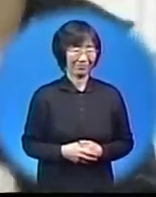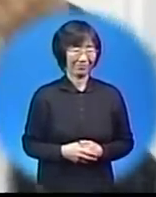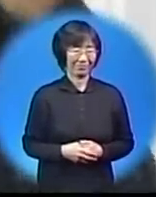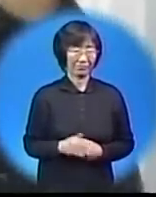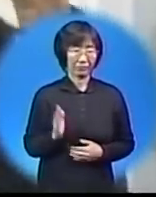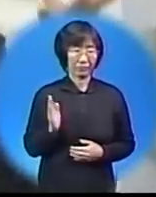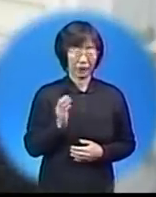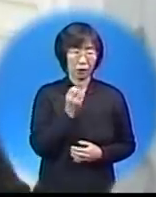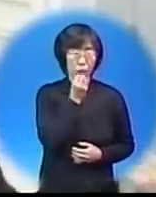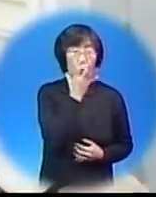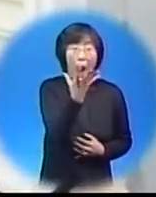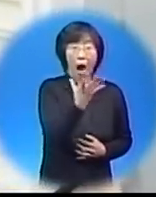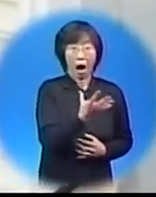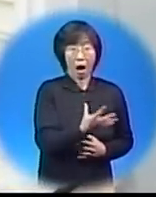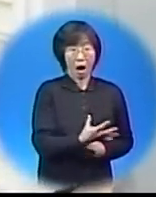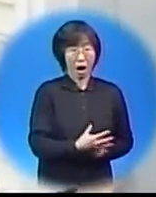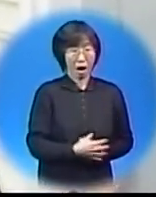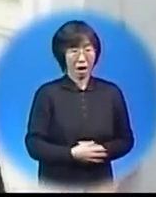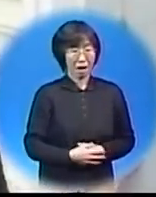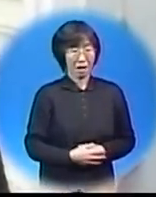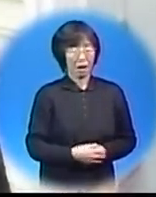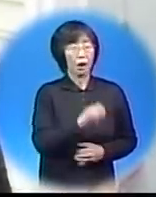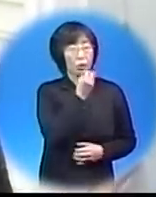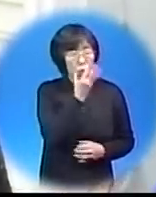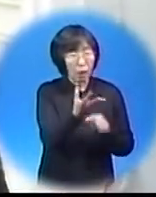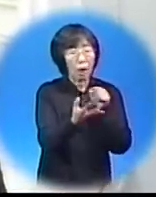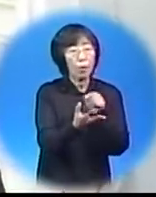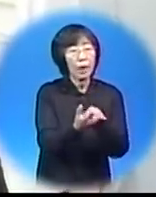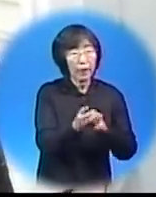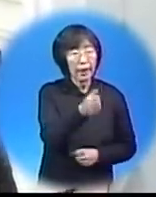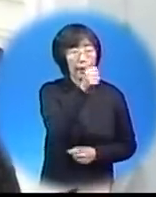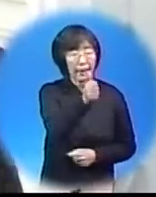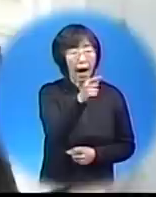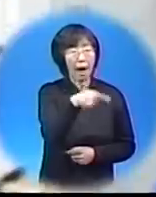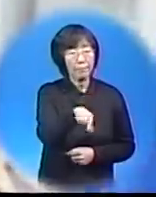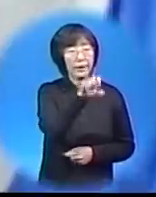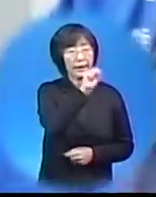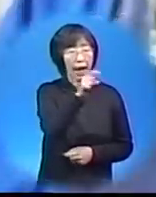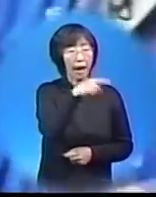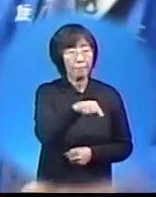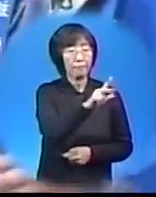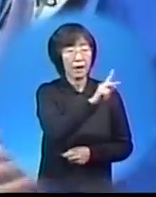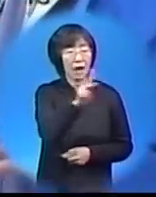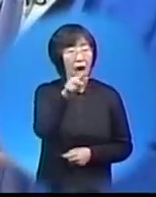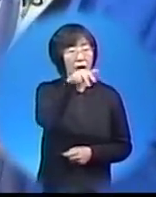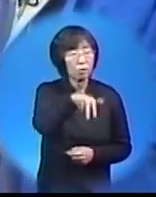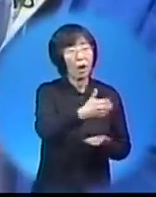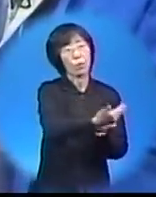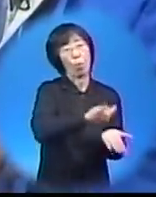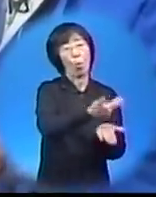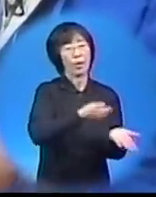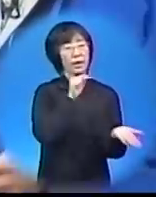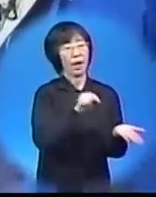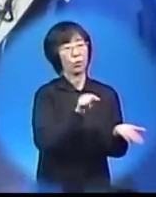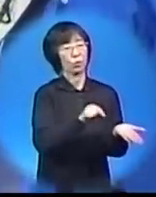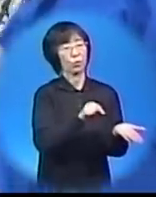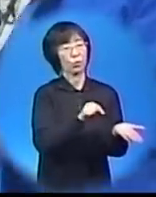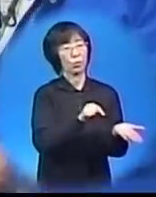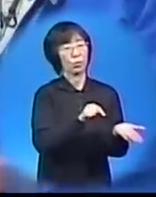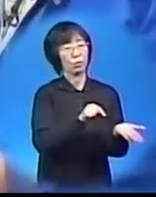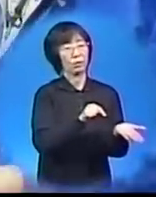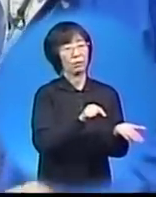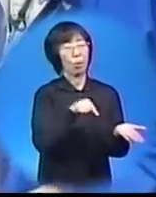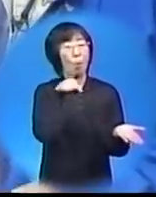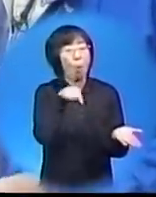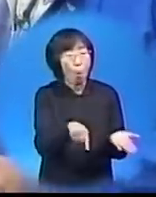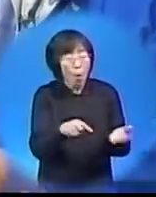わ、シュワってきます。 シュワってなりますね、 うん、 炭酸ガスがまだこのお酒にはちょっと含まれてるんでね、蔵に来ないと飲め